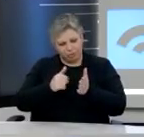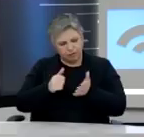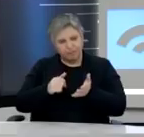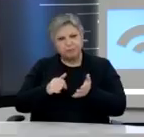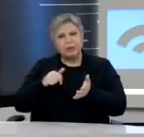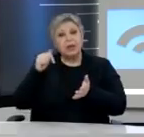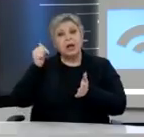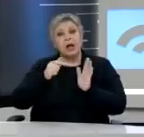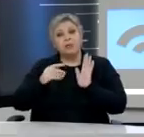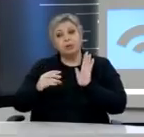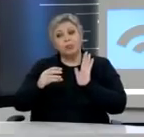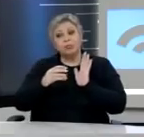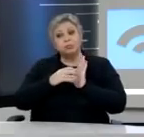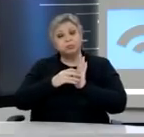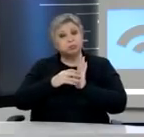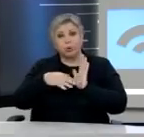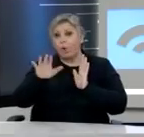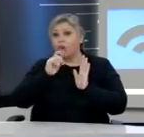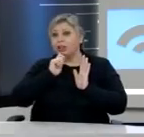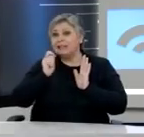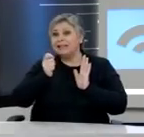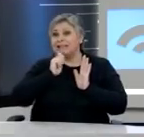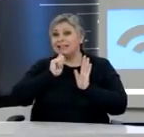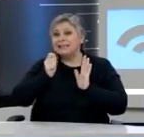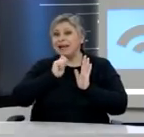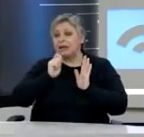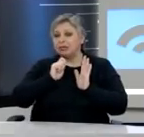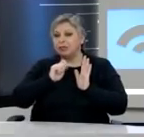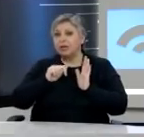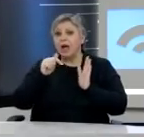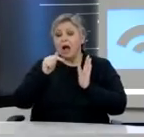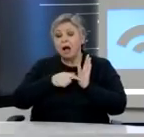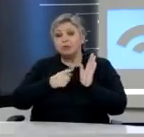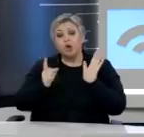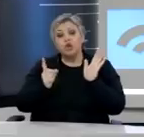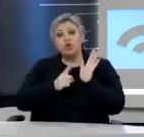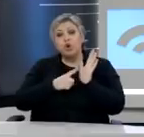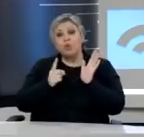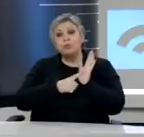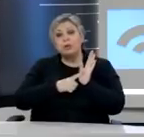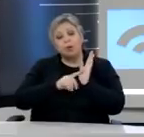στη ρηματική διακοίνωση, όχι σε κάποια συνέντευξη. Η ρηματική διακοίνωση είναι νομικά δεσμευτικό έγγραφο.